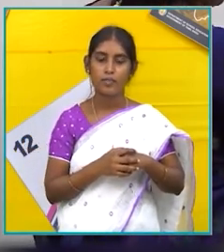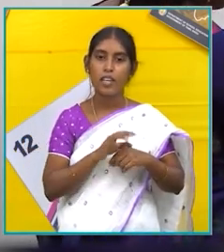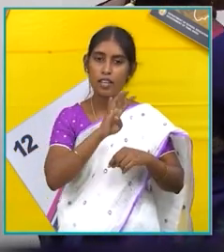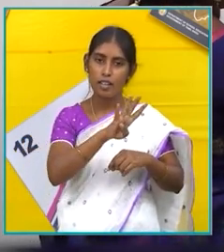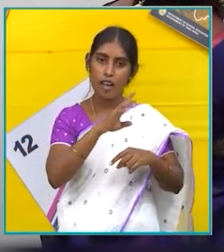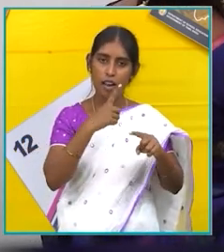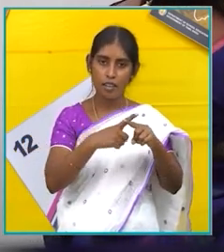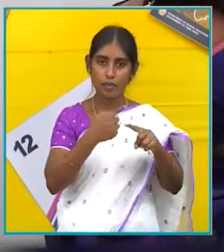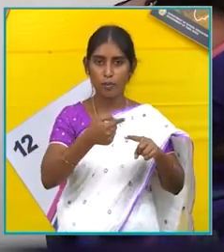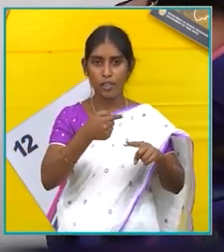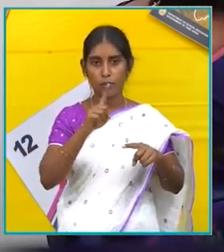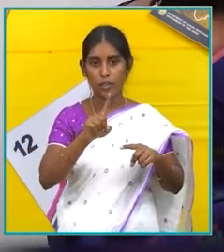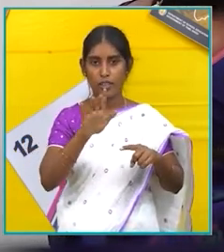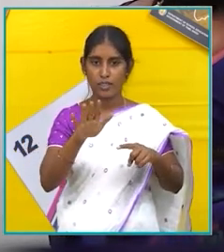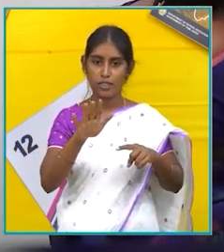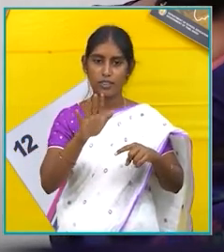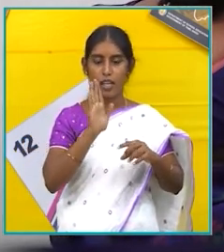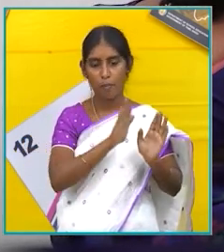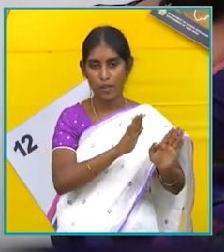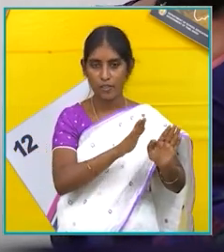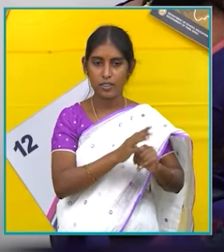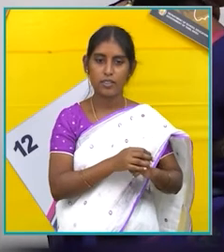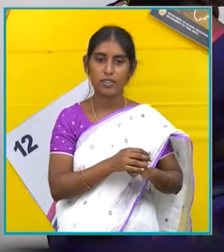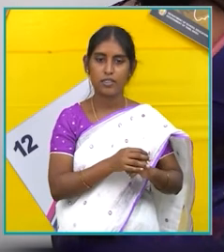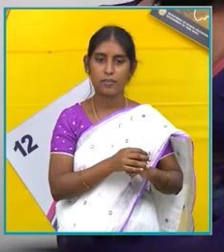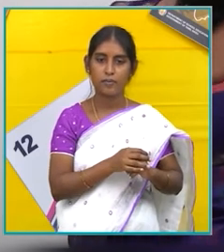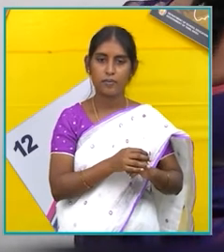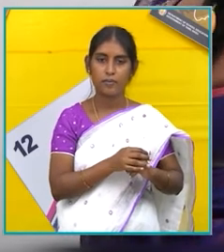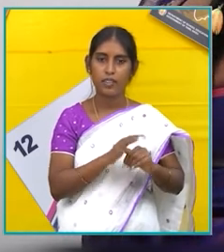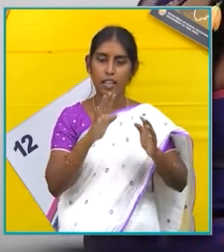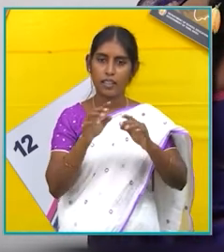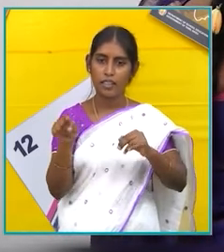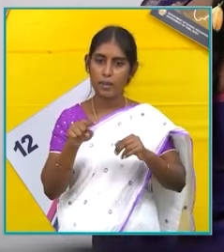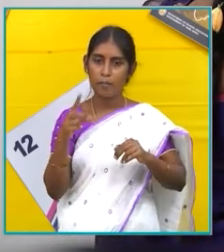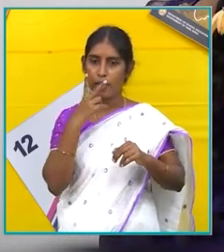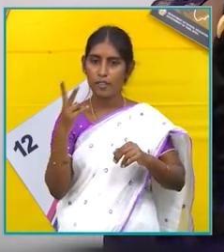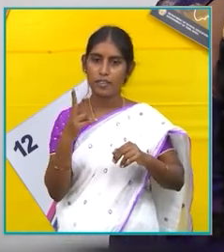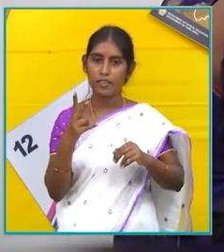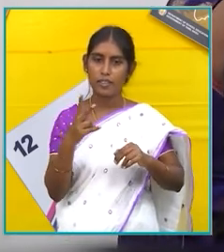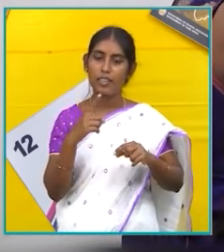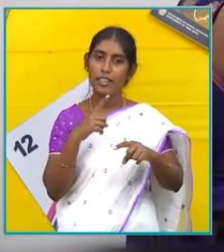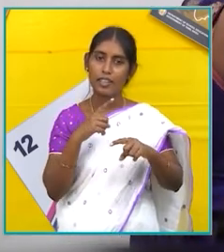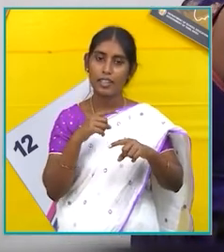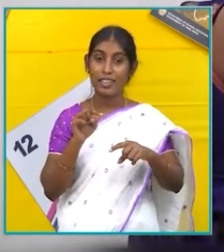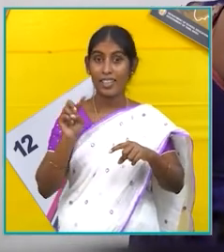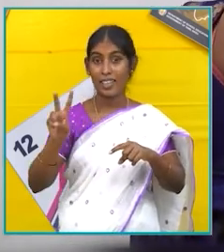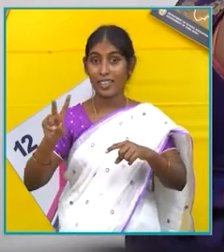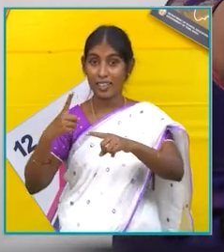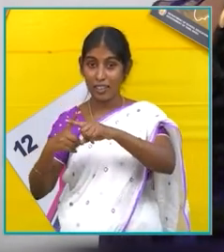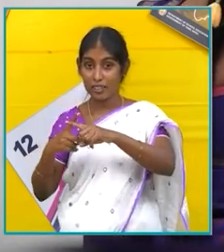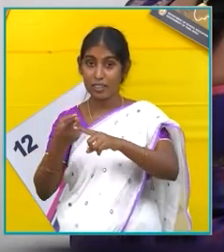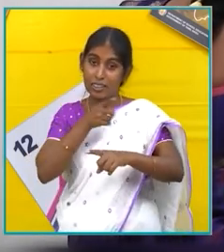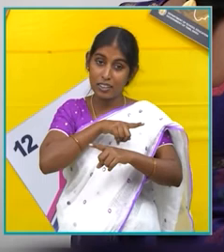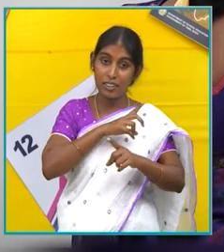இப்போது 4x மைனஸ் 15 அப்படியே வச்சுக்கலாம். இங்கே பாருங்கள், இங்கே ஒரு எக்ஸு, இங்கே 2x இருக்குது.